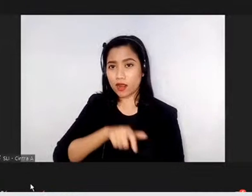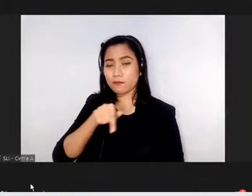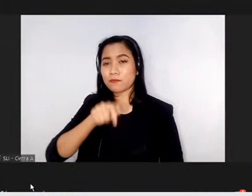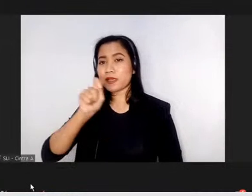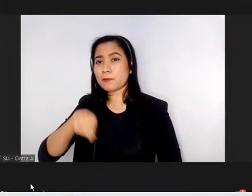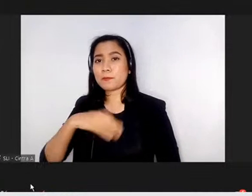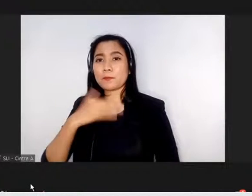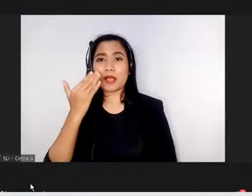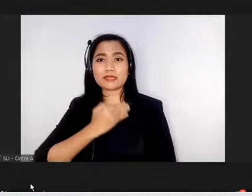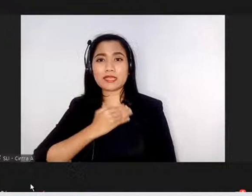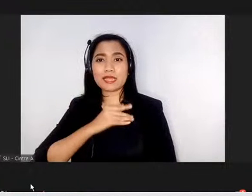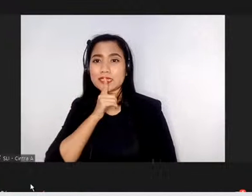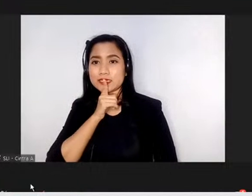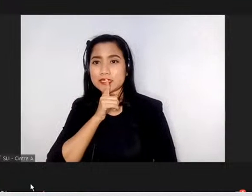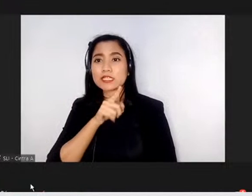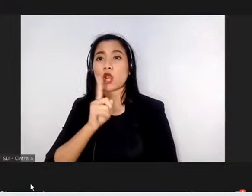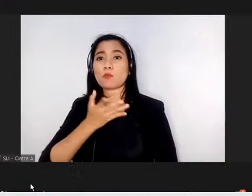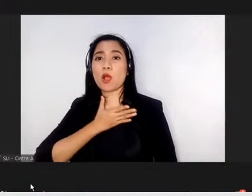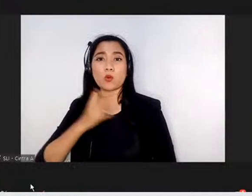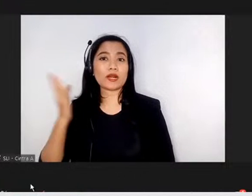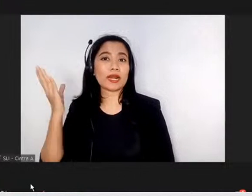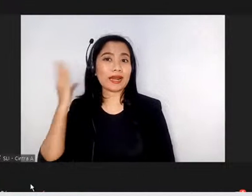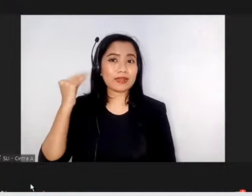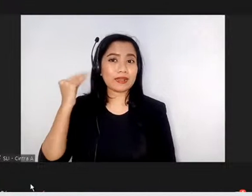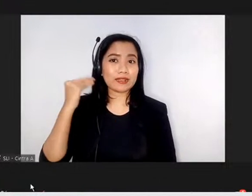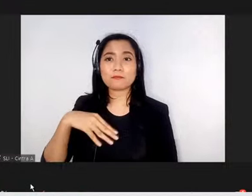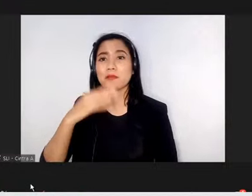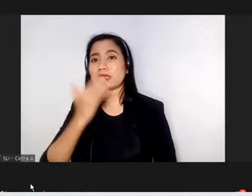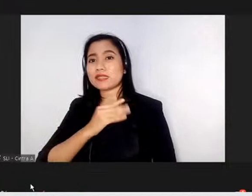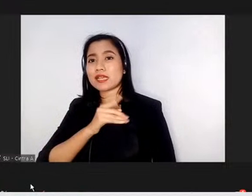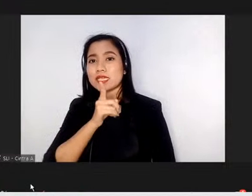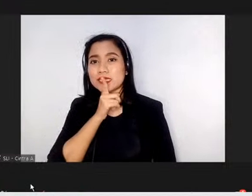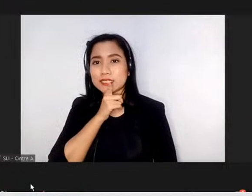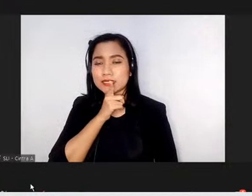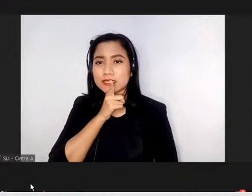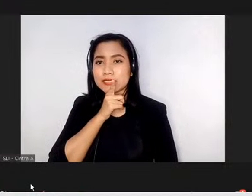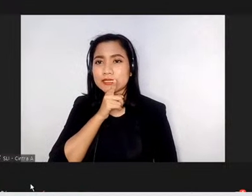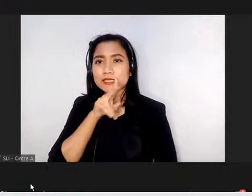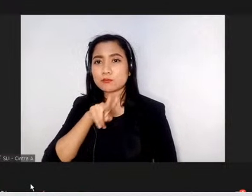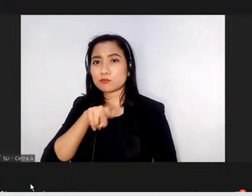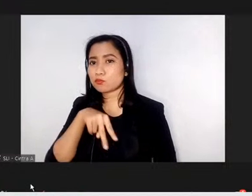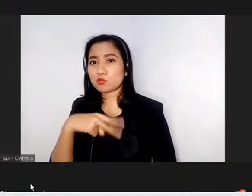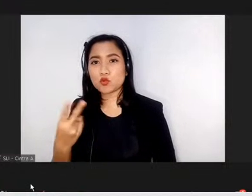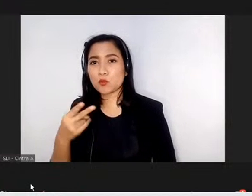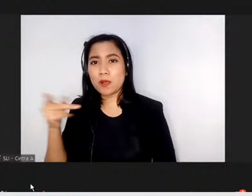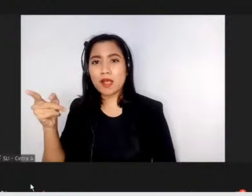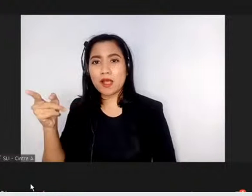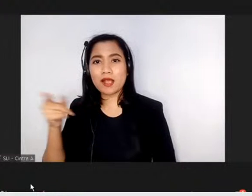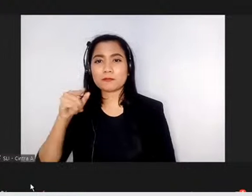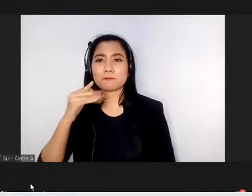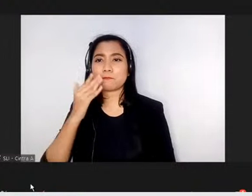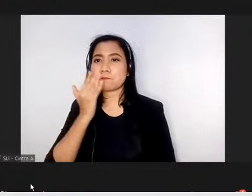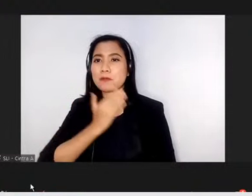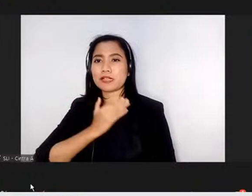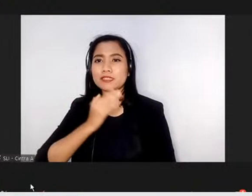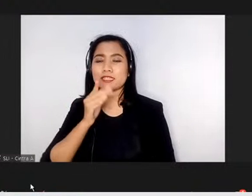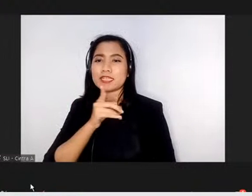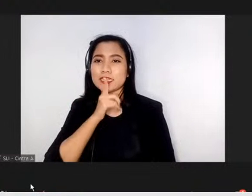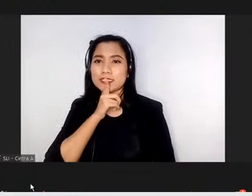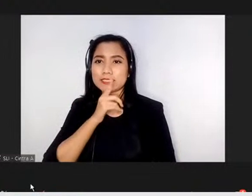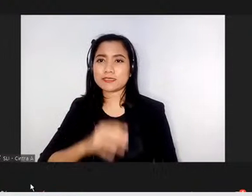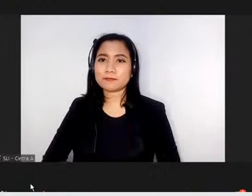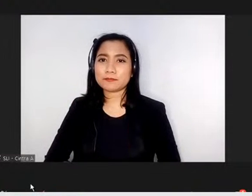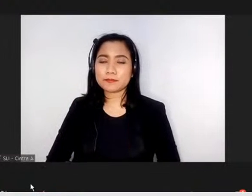mendengarkan bahasa Inggris silakan Anda ubah ke eh channel bahasa Inggris baik selamat siang bagi Anda yang